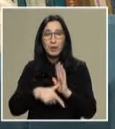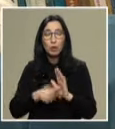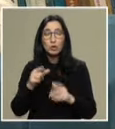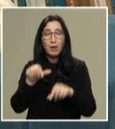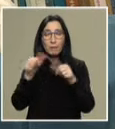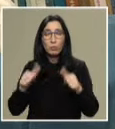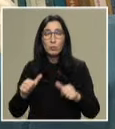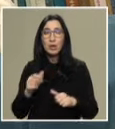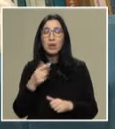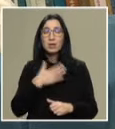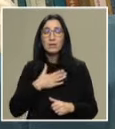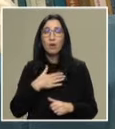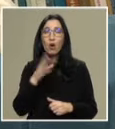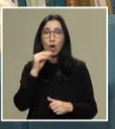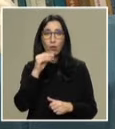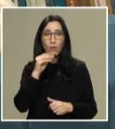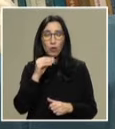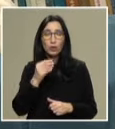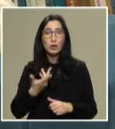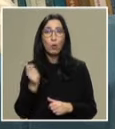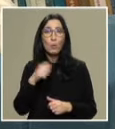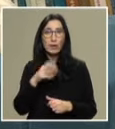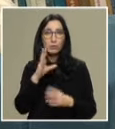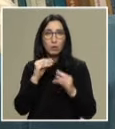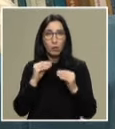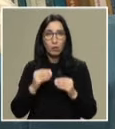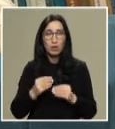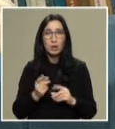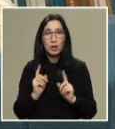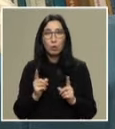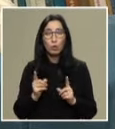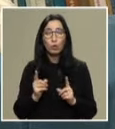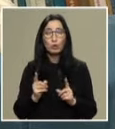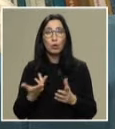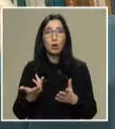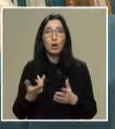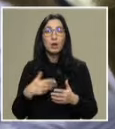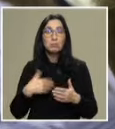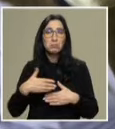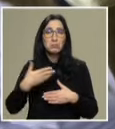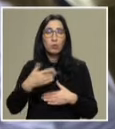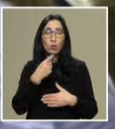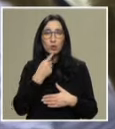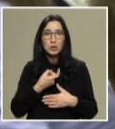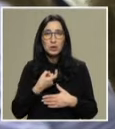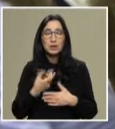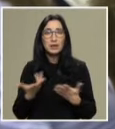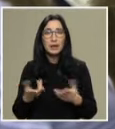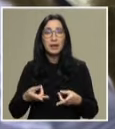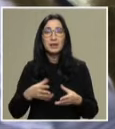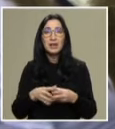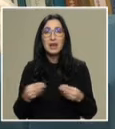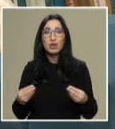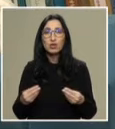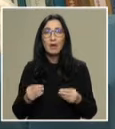формират своя речников запас, уменията за говорене, които, нанасяйки се така в годините, така ги лишава